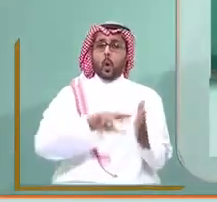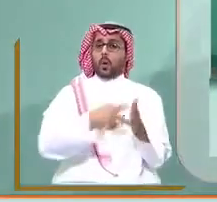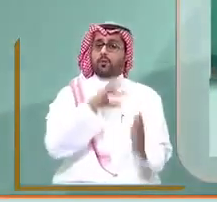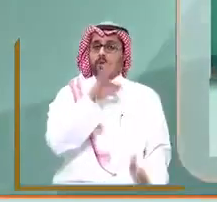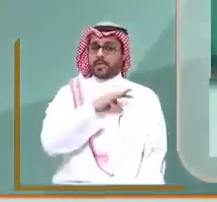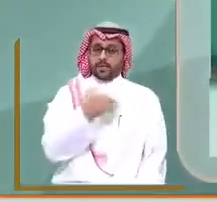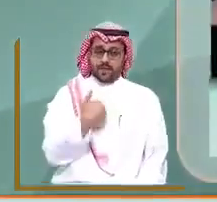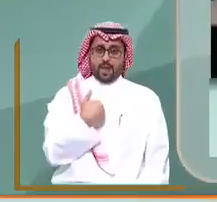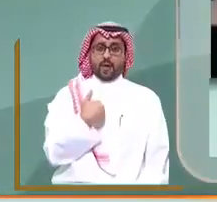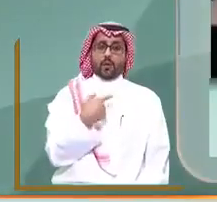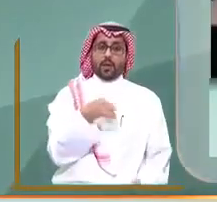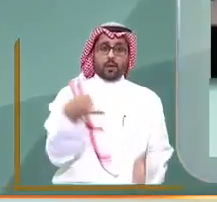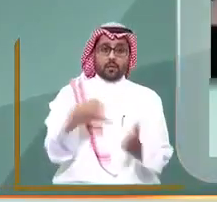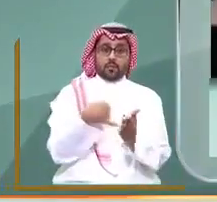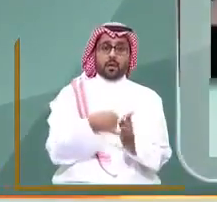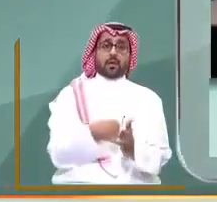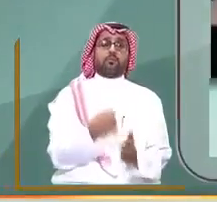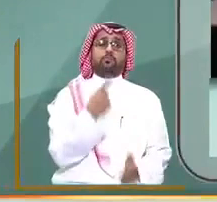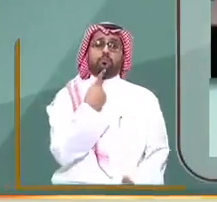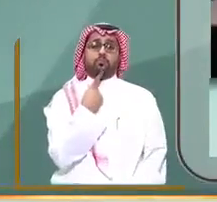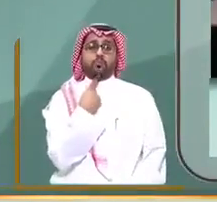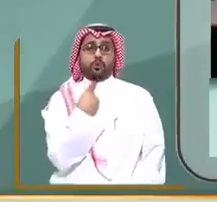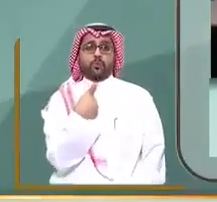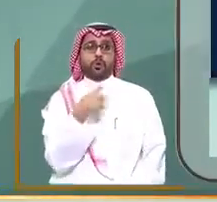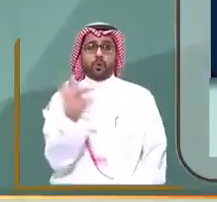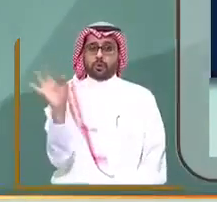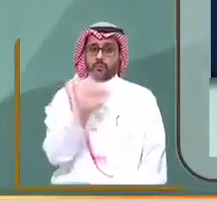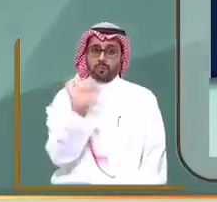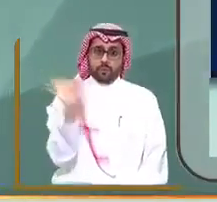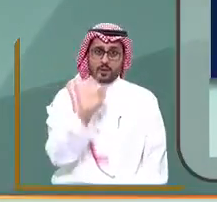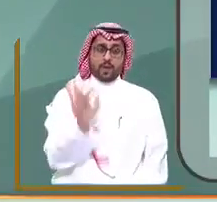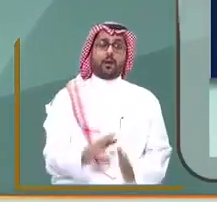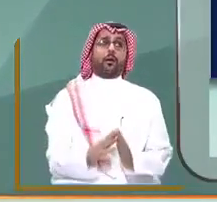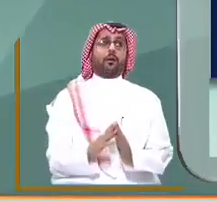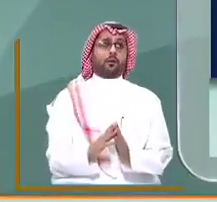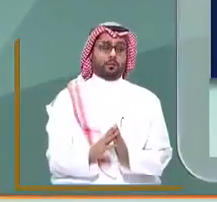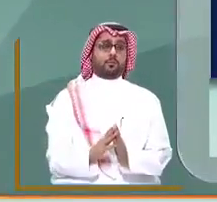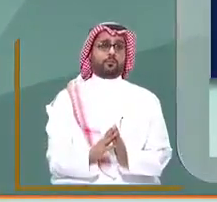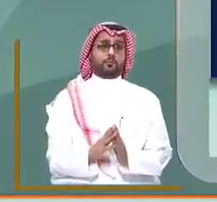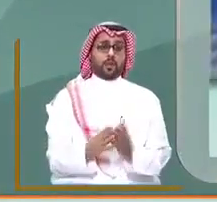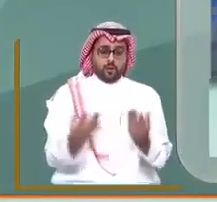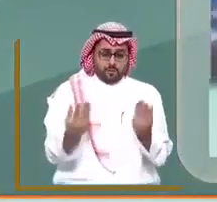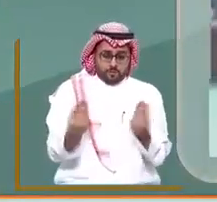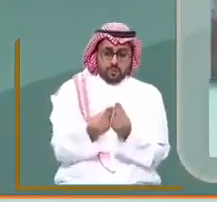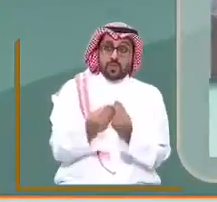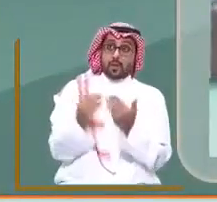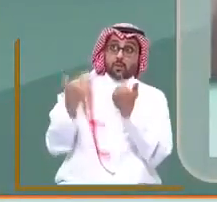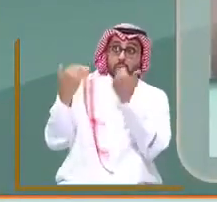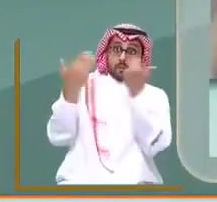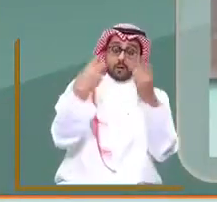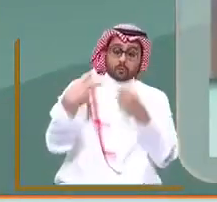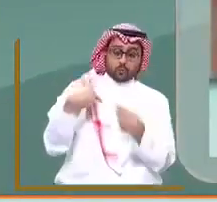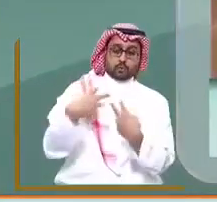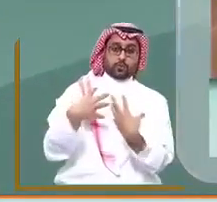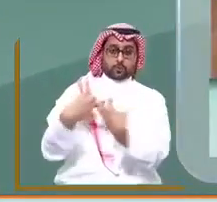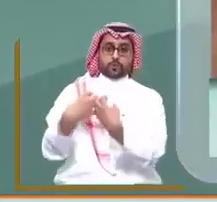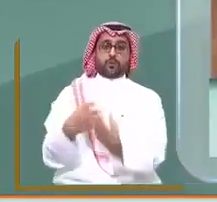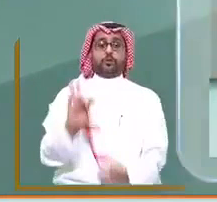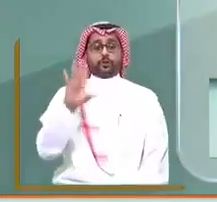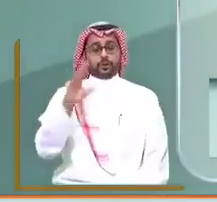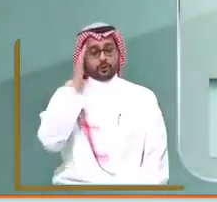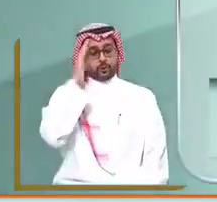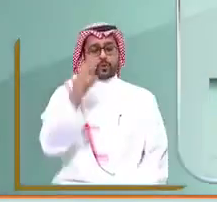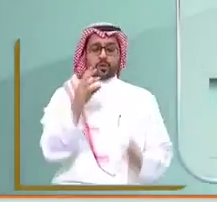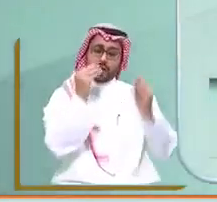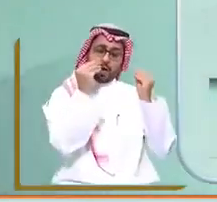منها بشكل كبير، ونبغى نكون يعني مثال ل يعني يحتذى فيه من قبل الدول الاخرى باذن الله. نتمنى لكم